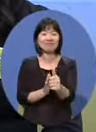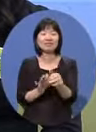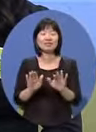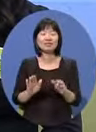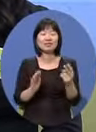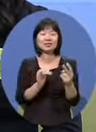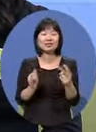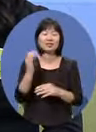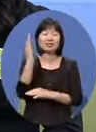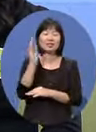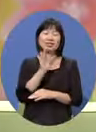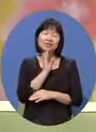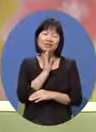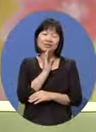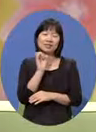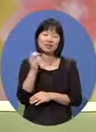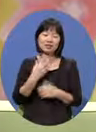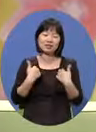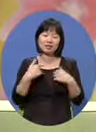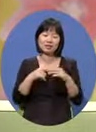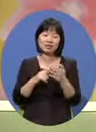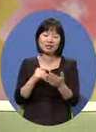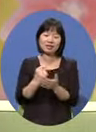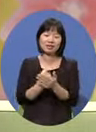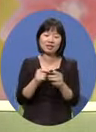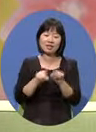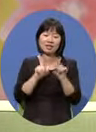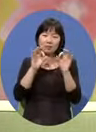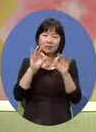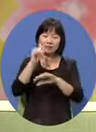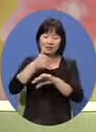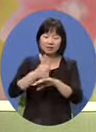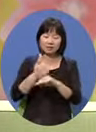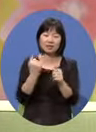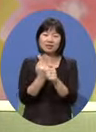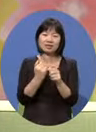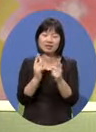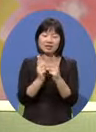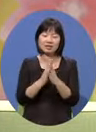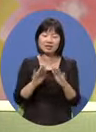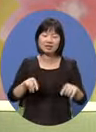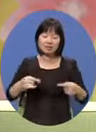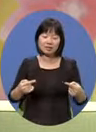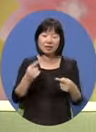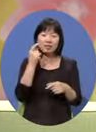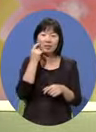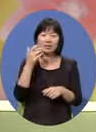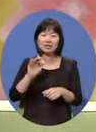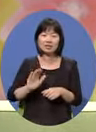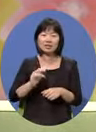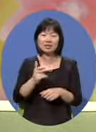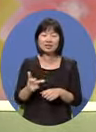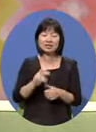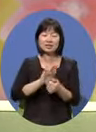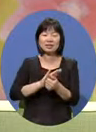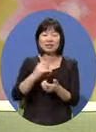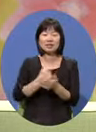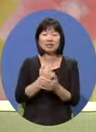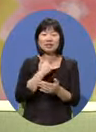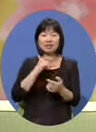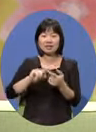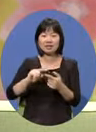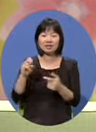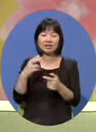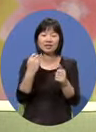이 두 분의 사연 정말 또 기쁜 마음으로 함께 봤고요. 이제 마지막 커플입니다. 오늘 직접 참여하지 못하셨지만 큰 응원을 받았던